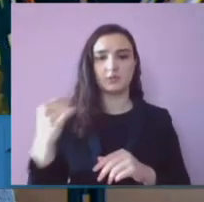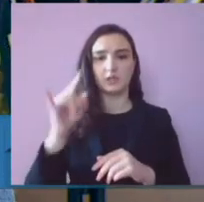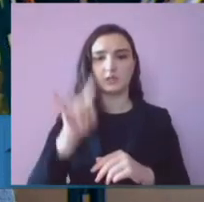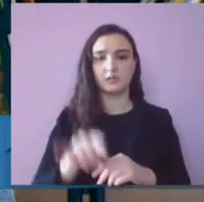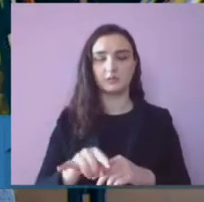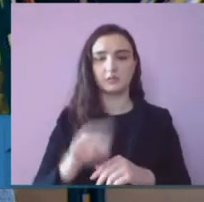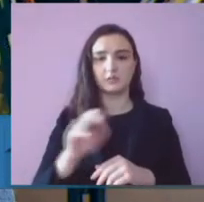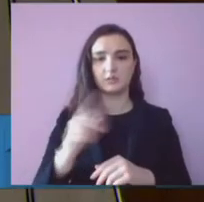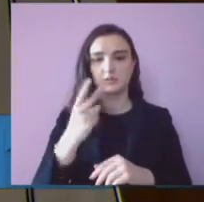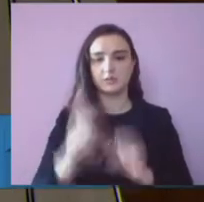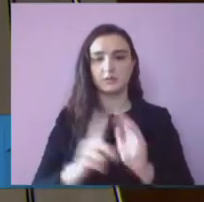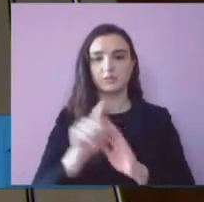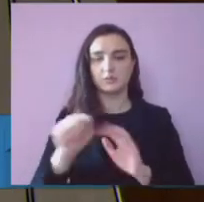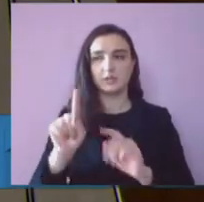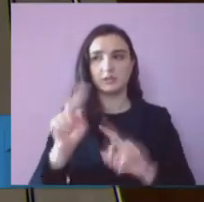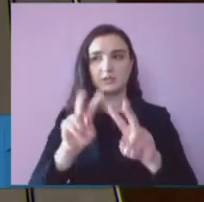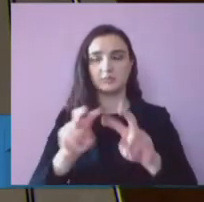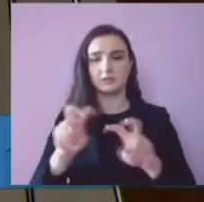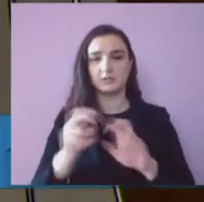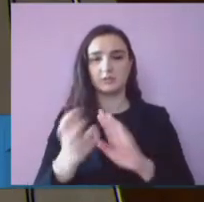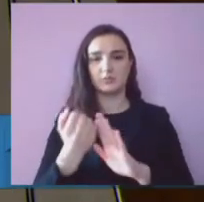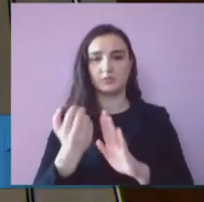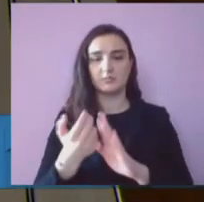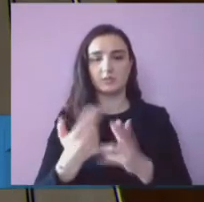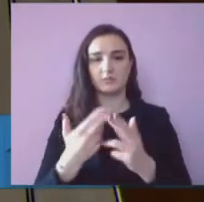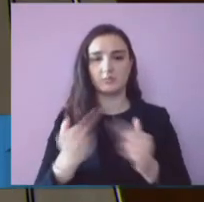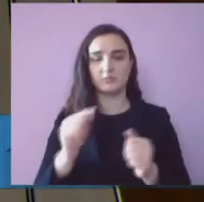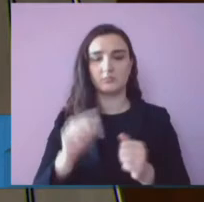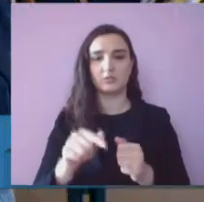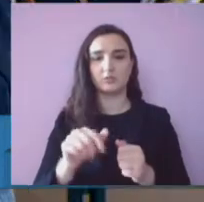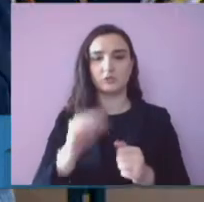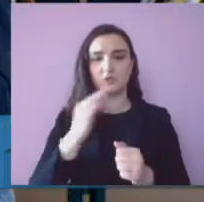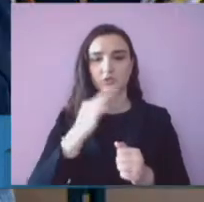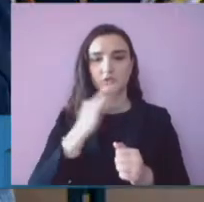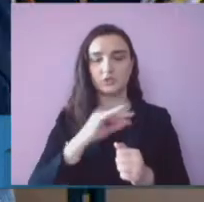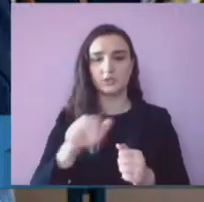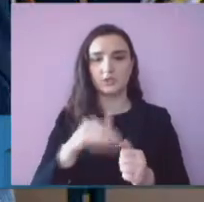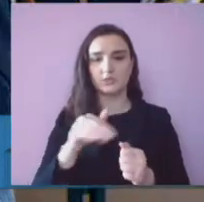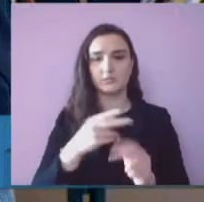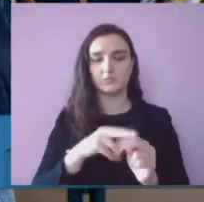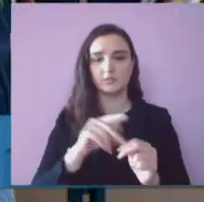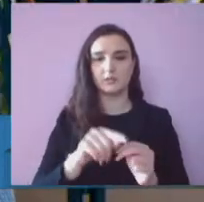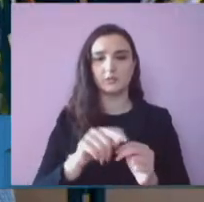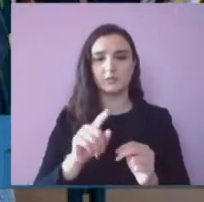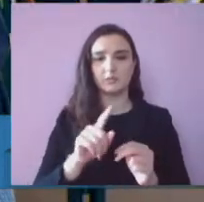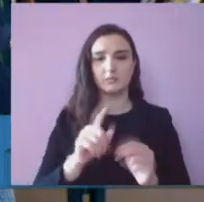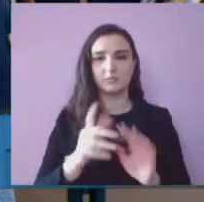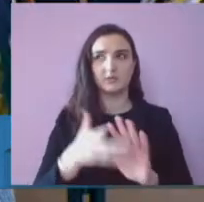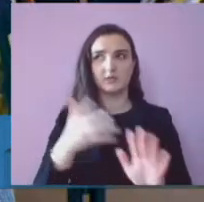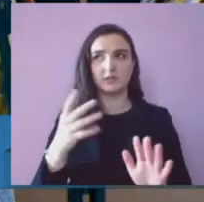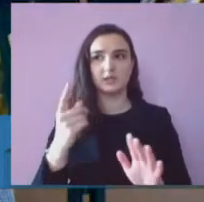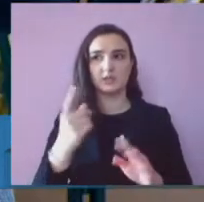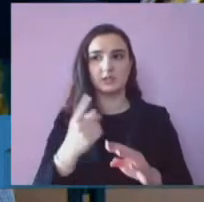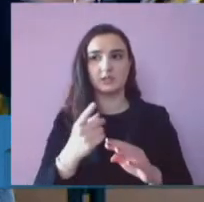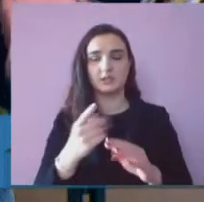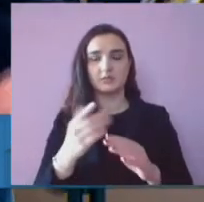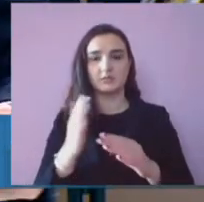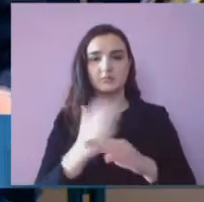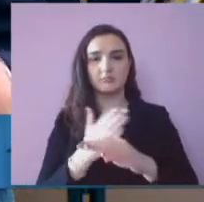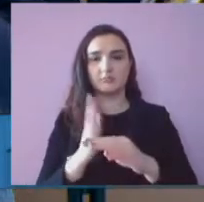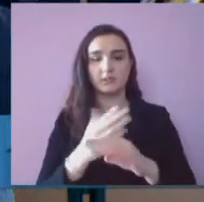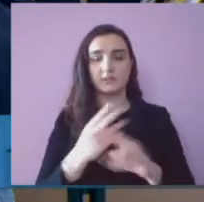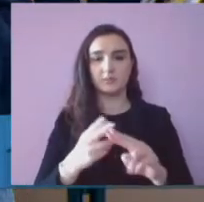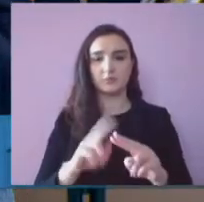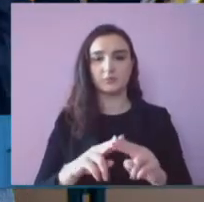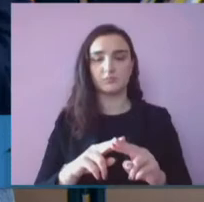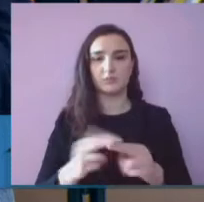დაიწყო იქიდან რაღაცების სამოღება. რა თქმა უნდა, მას ჯერ არ ძალოცის, რომ მან სისტემატიზაცია გააკეთოს, ანუ დაალაგოს. ამიტომ